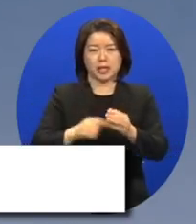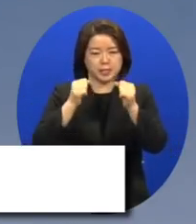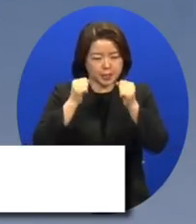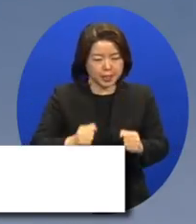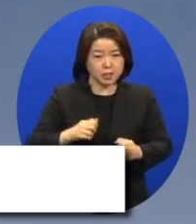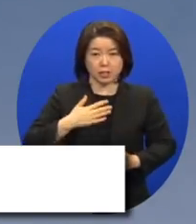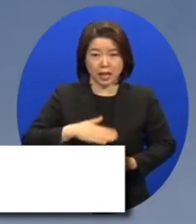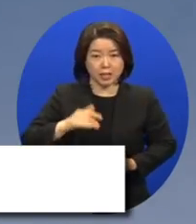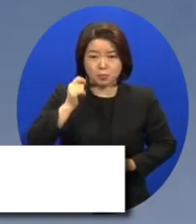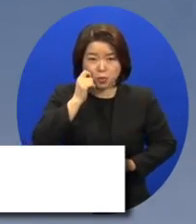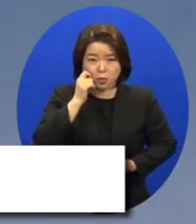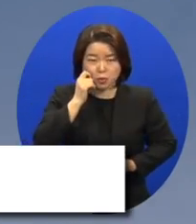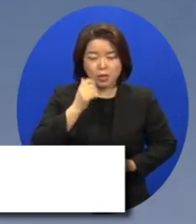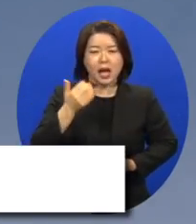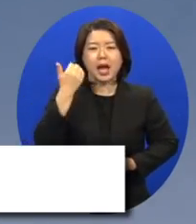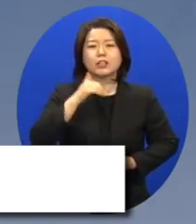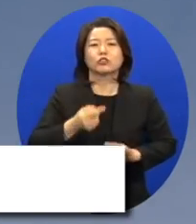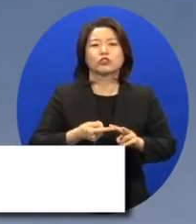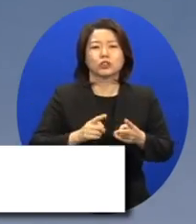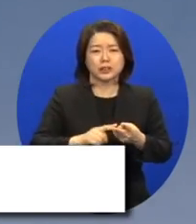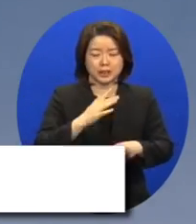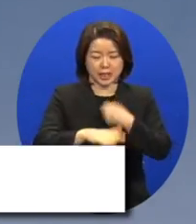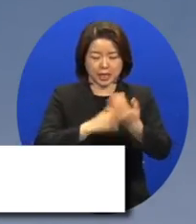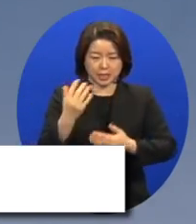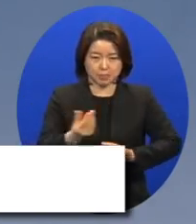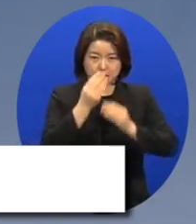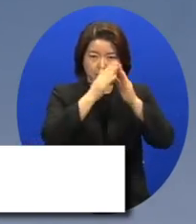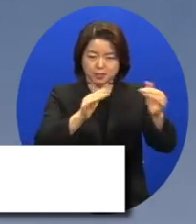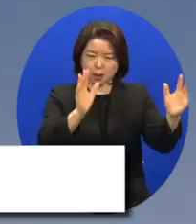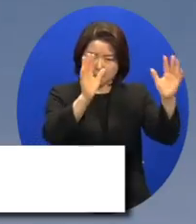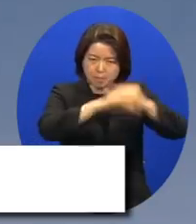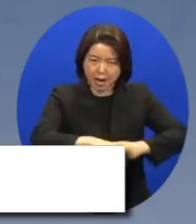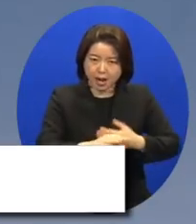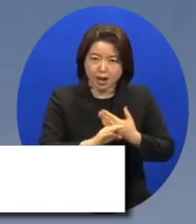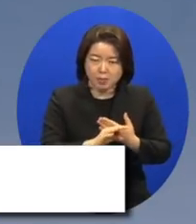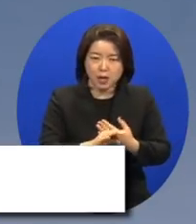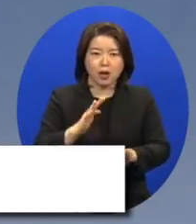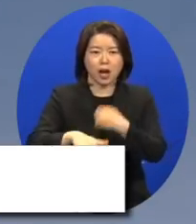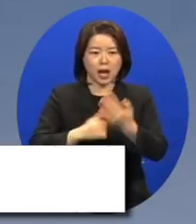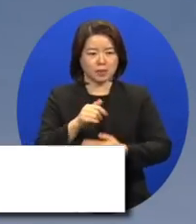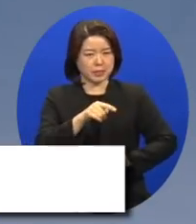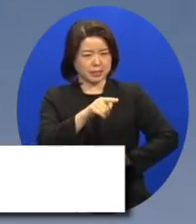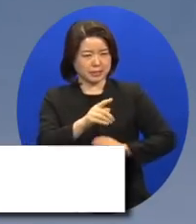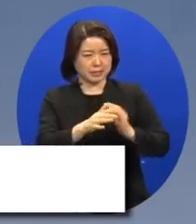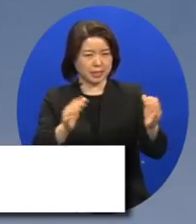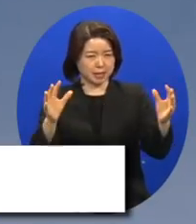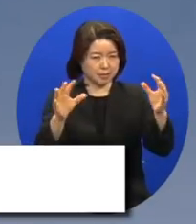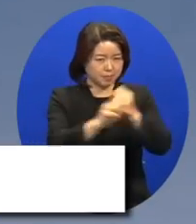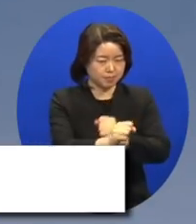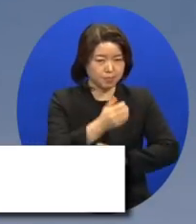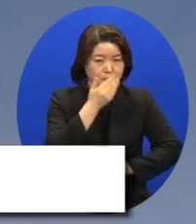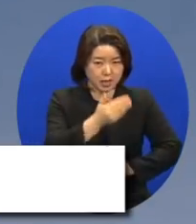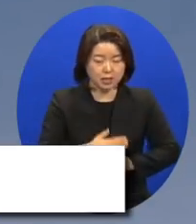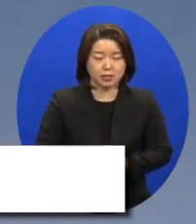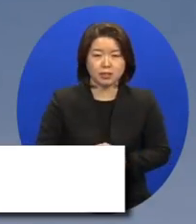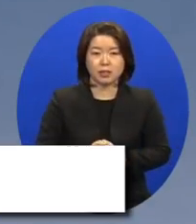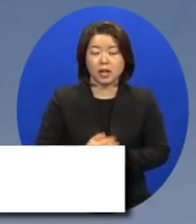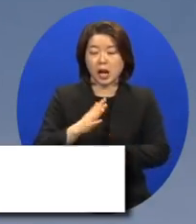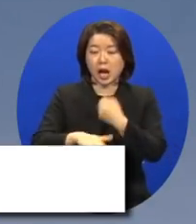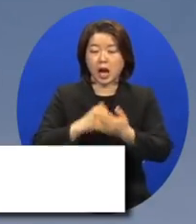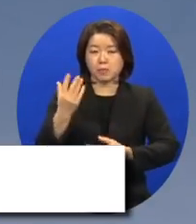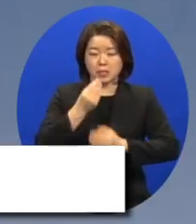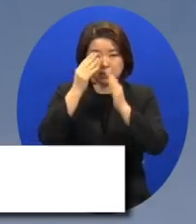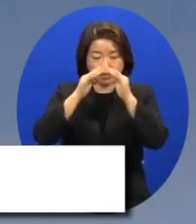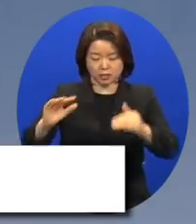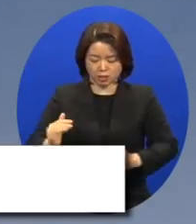못합니까 누구든지 하나님의 성전을 파괴하면 하나님께서도 그 사람을 멸하실 것입니다 하나님의 성전은